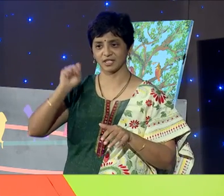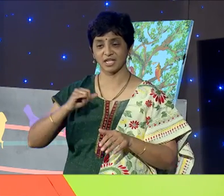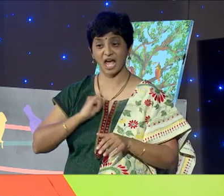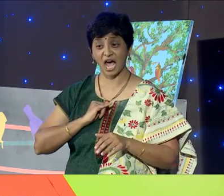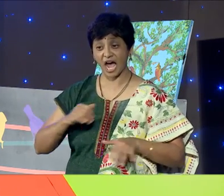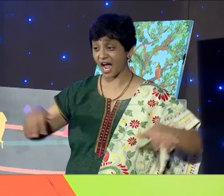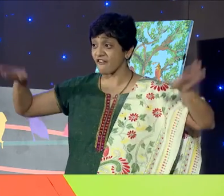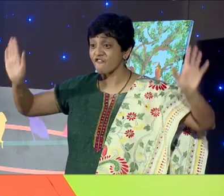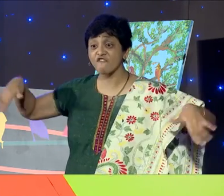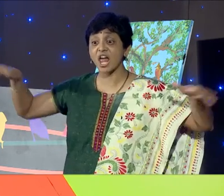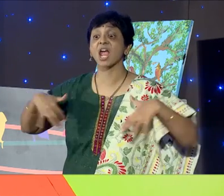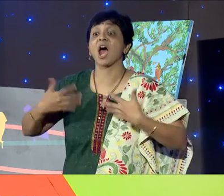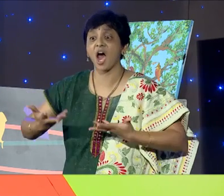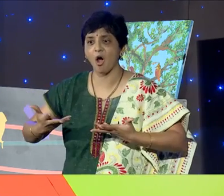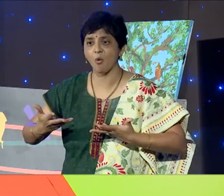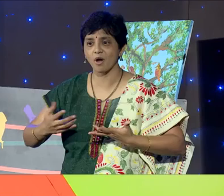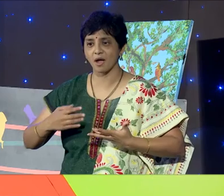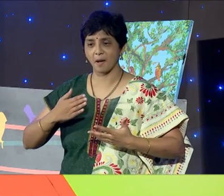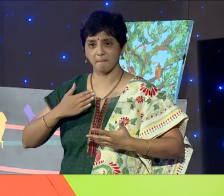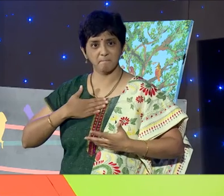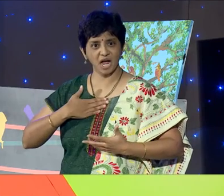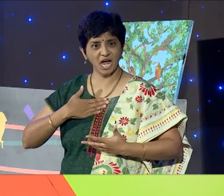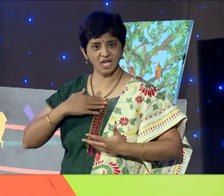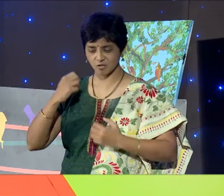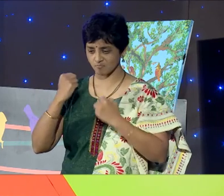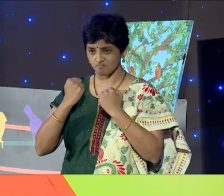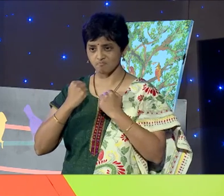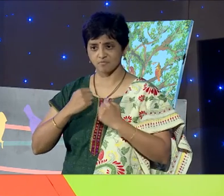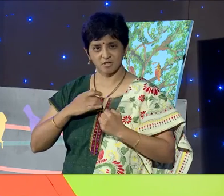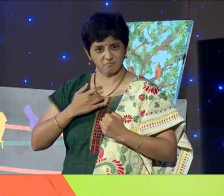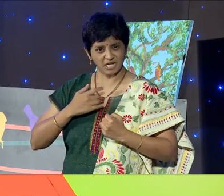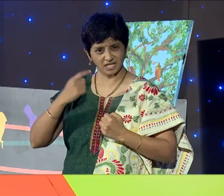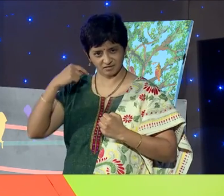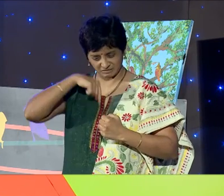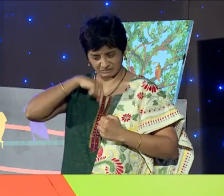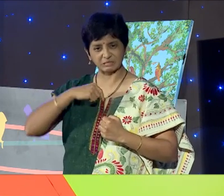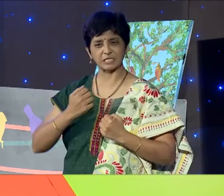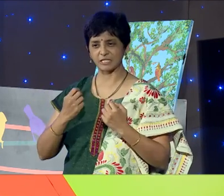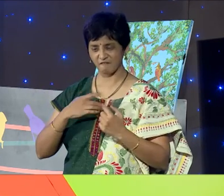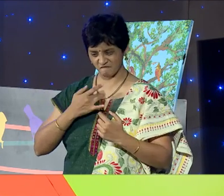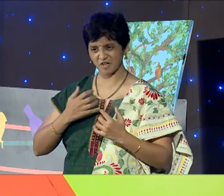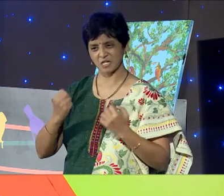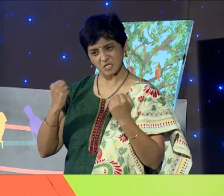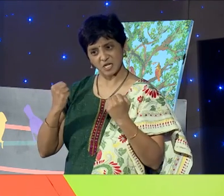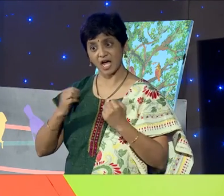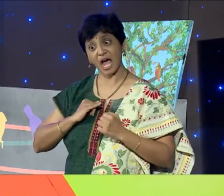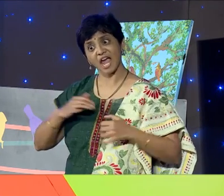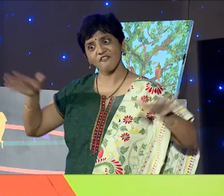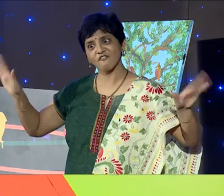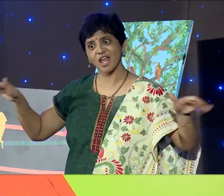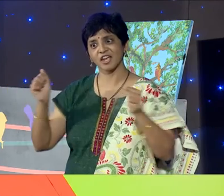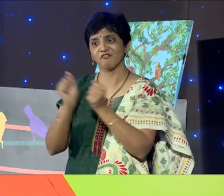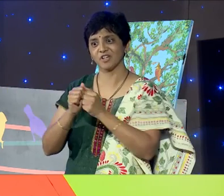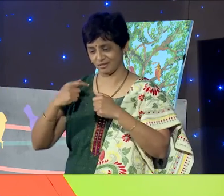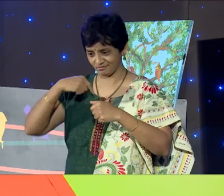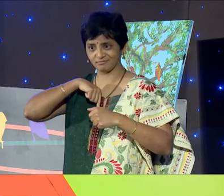हैं कि करोड़ों की संख्या में हमारे विजुअली इम्पैक्ट स्पेशल फ्रेंड्स इस धरती पे हैं, हर एज में। एक एज